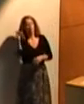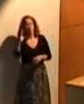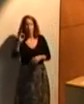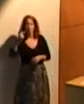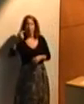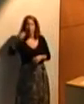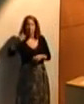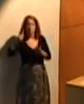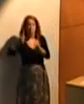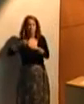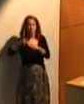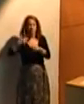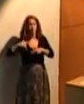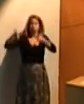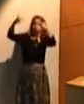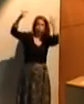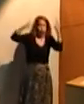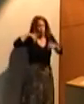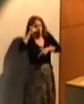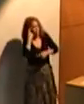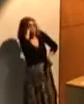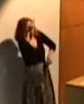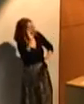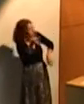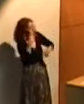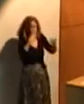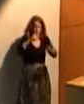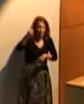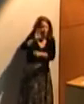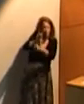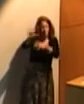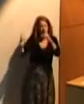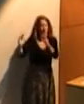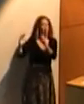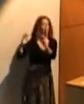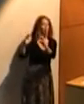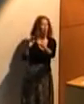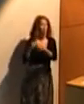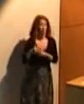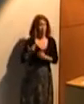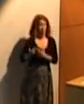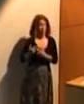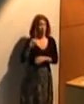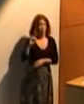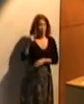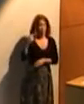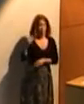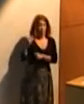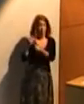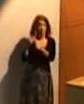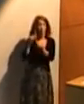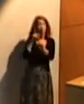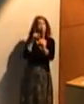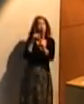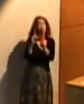on peut s'étriper ces questions devaient pour les contres ogm et pensez bien que la question des ogm qui est souvent entre anciennes on change